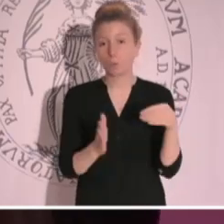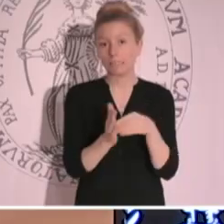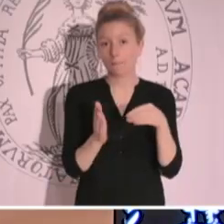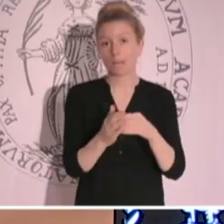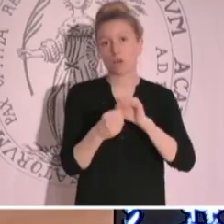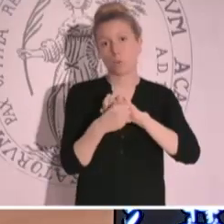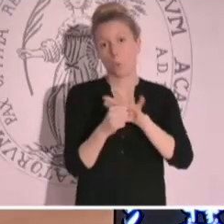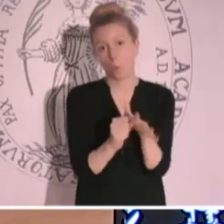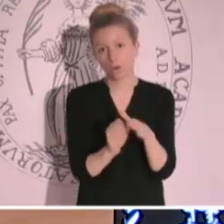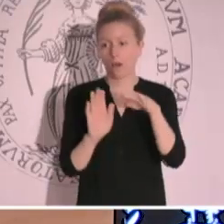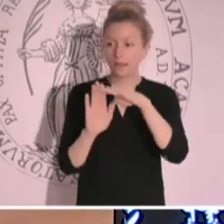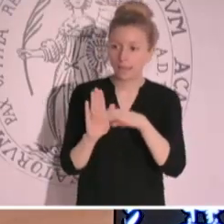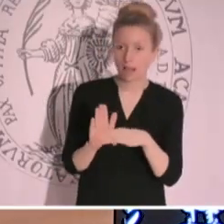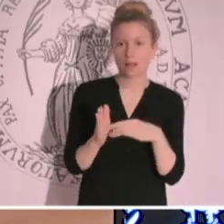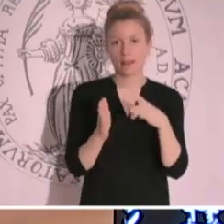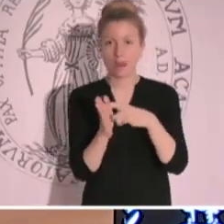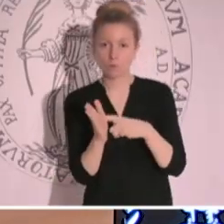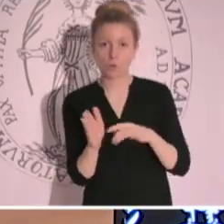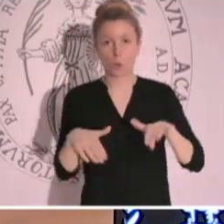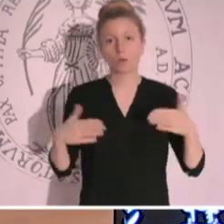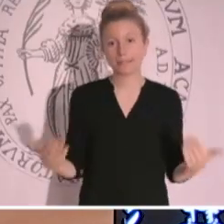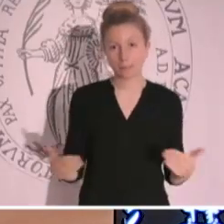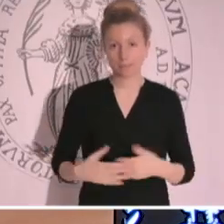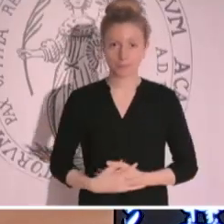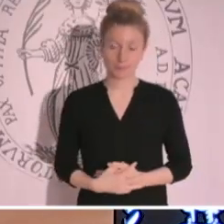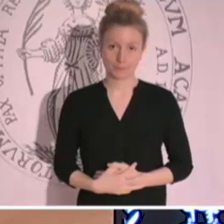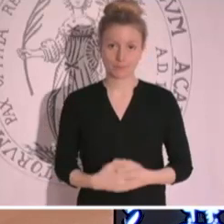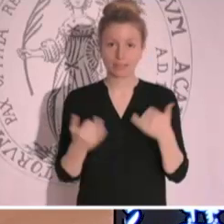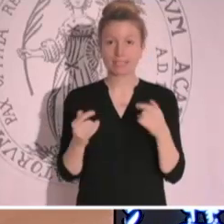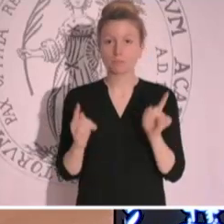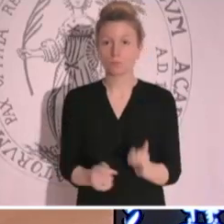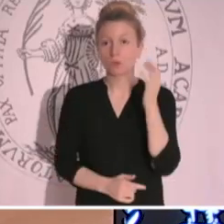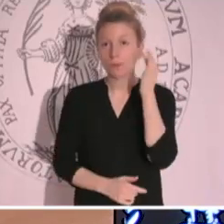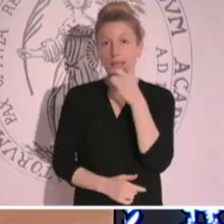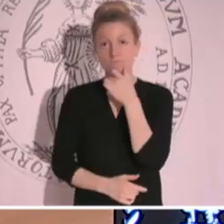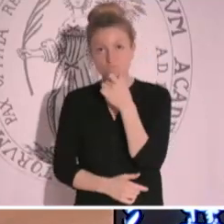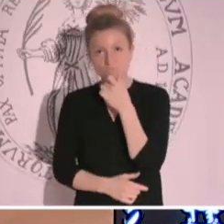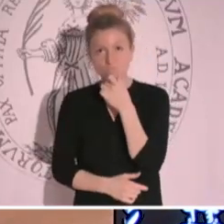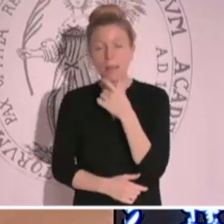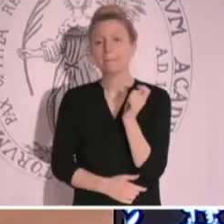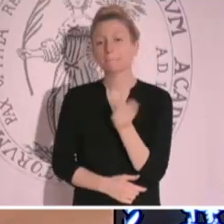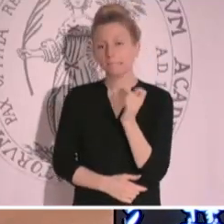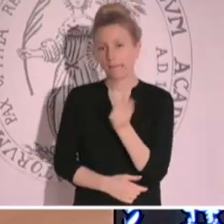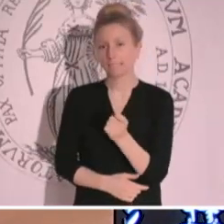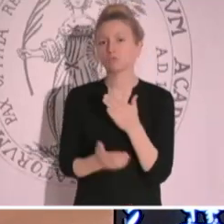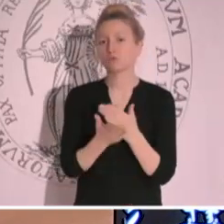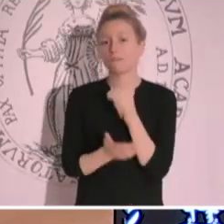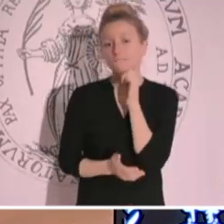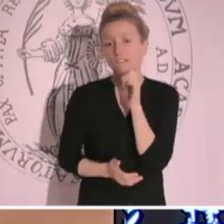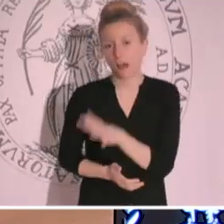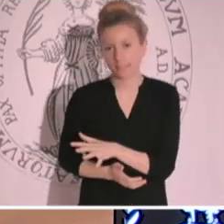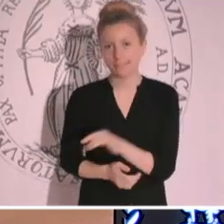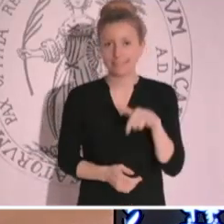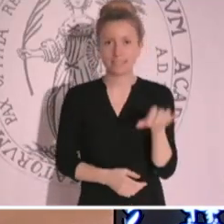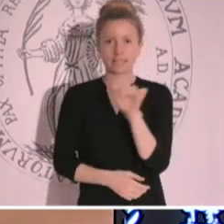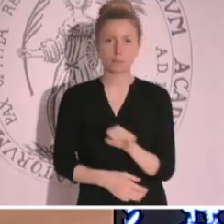stellt sich natürlich die Frage, wir haben es vorher von der Präsidentin gehört, wir gehen in die Präsenz, aber es wird auch viele hybride und einige